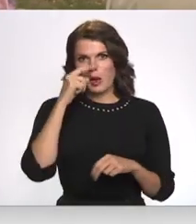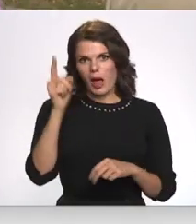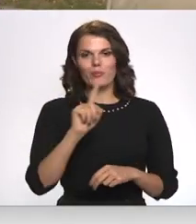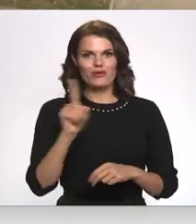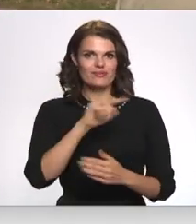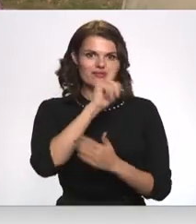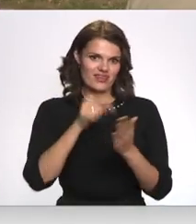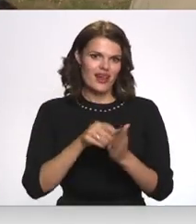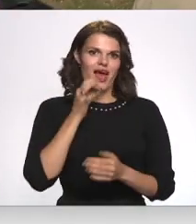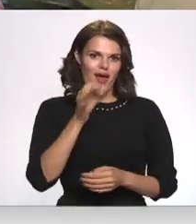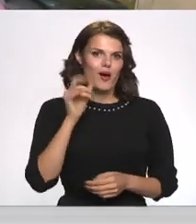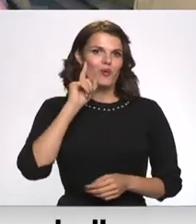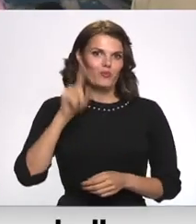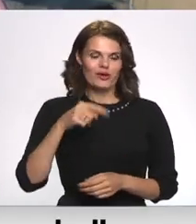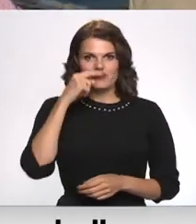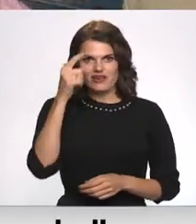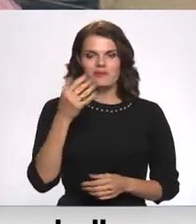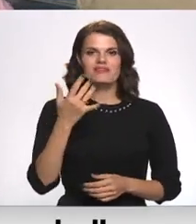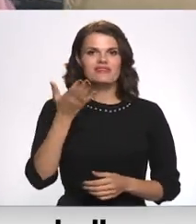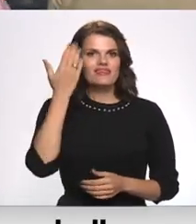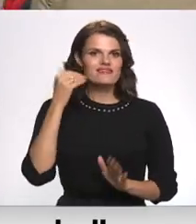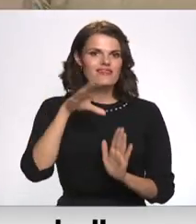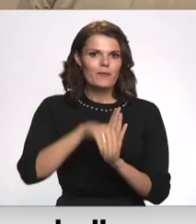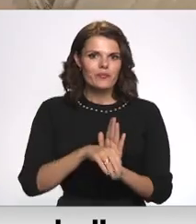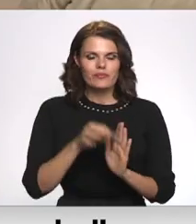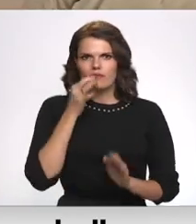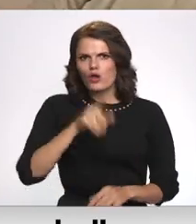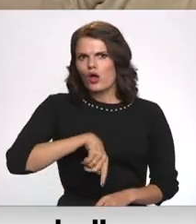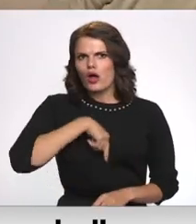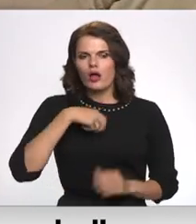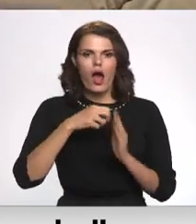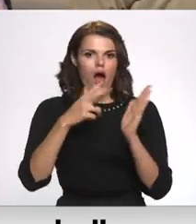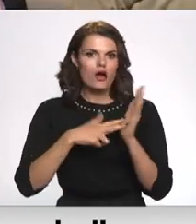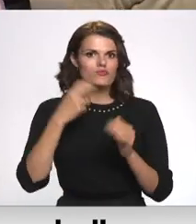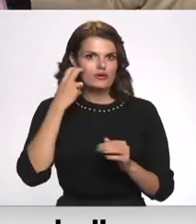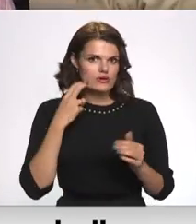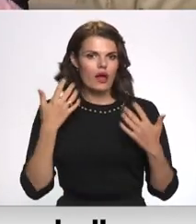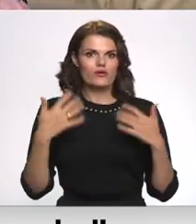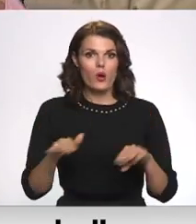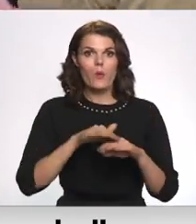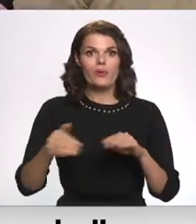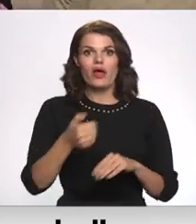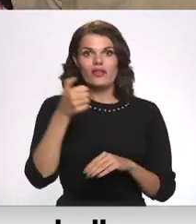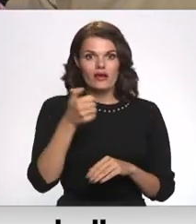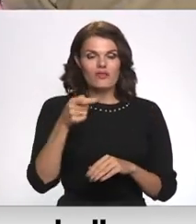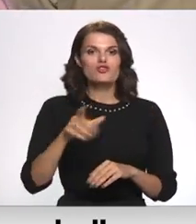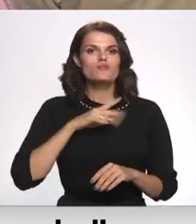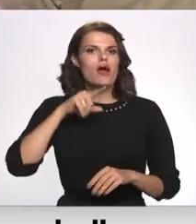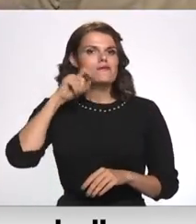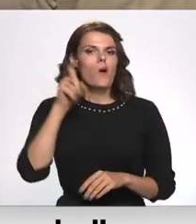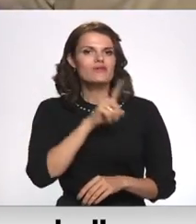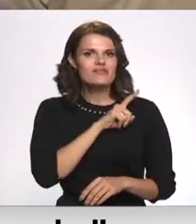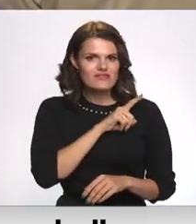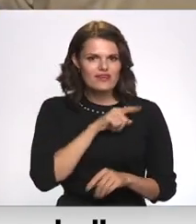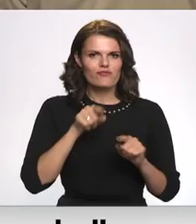Ir lepnums, protams. Cik sen jau ir zemes sardzē? Ļoti ilgi. Viņš no 18 gadiem, kā bija pilngadīgs, viņš pirms tam bija jaunsardzē, viņš